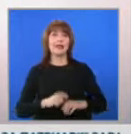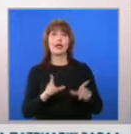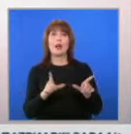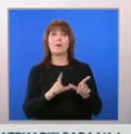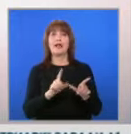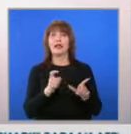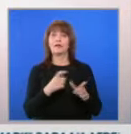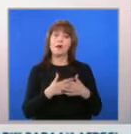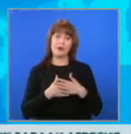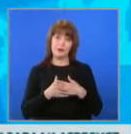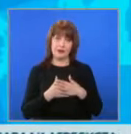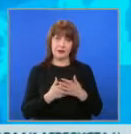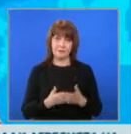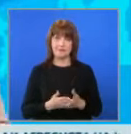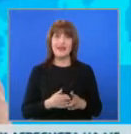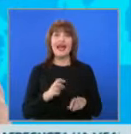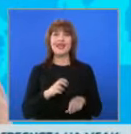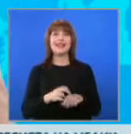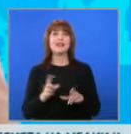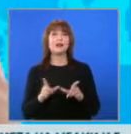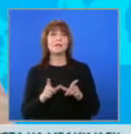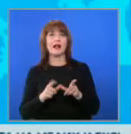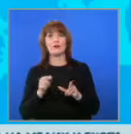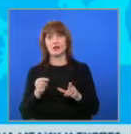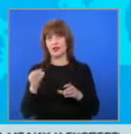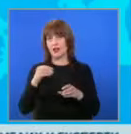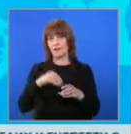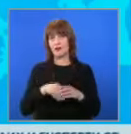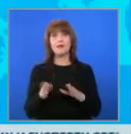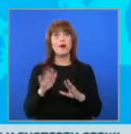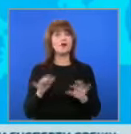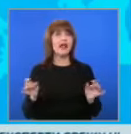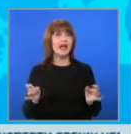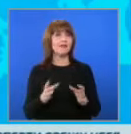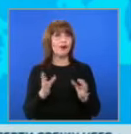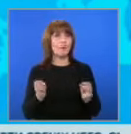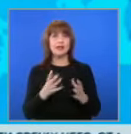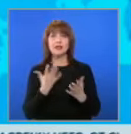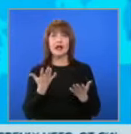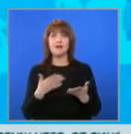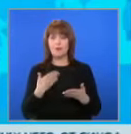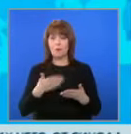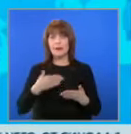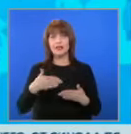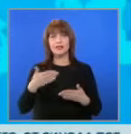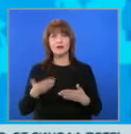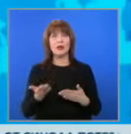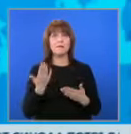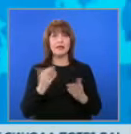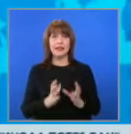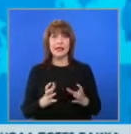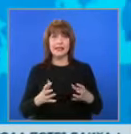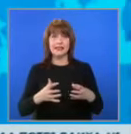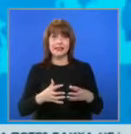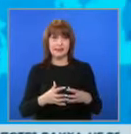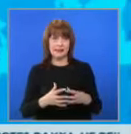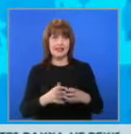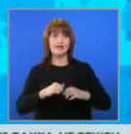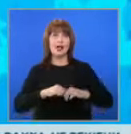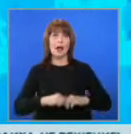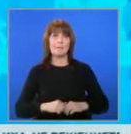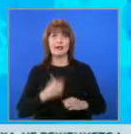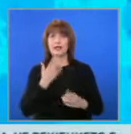Благодаря, Вики, и на теб за включването. Деси Маркова, ще включим сега с още информация за това какво предстои преди съставът на кабинета, представен